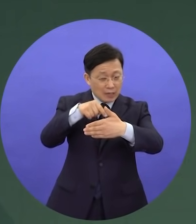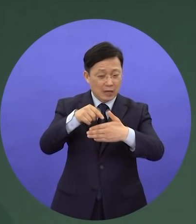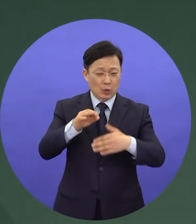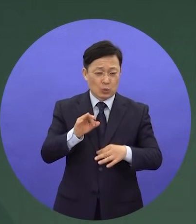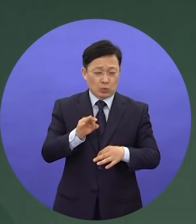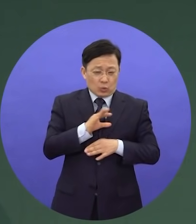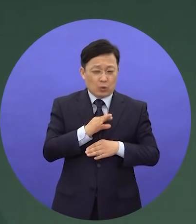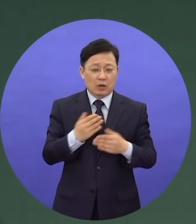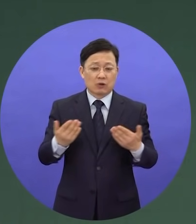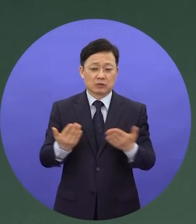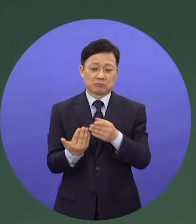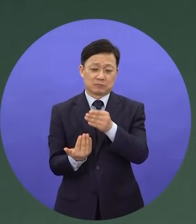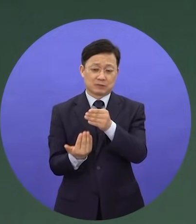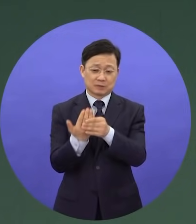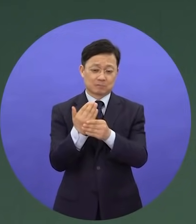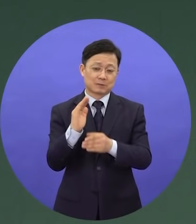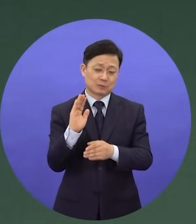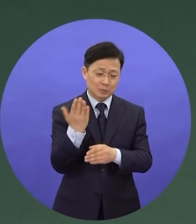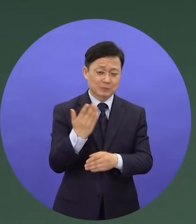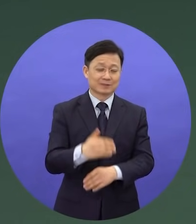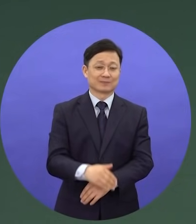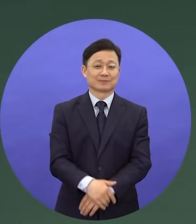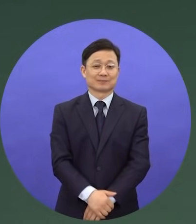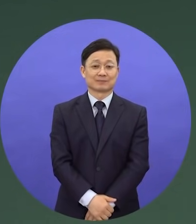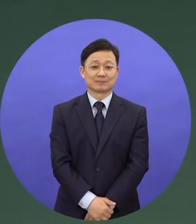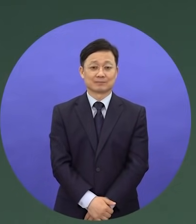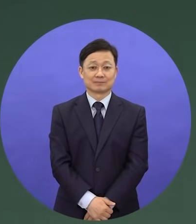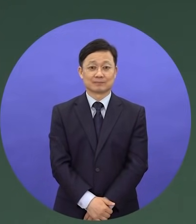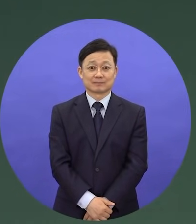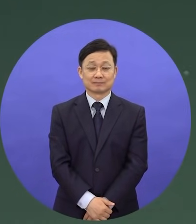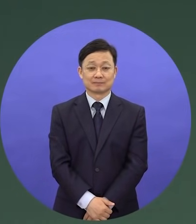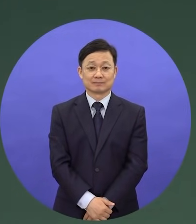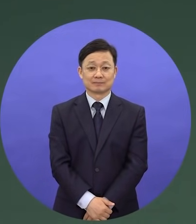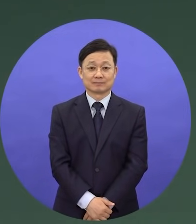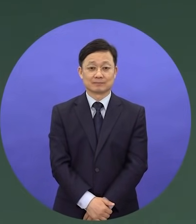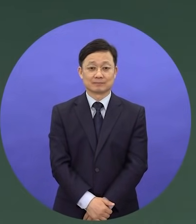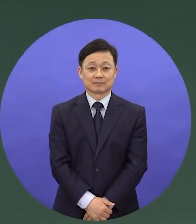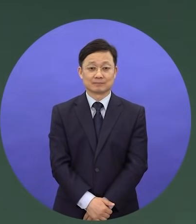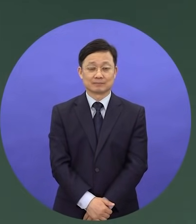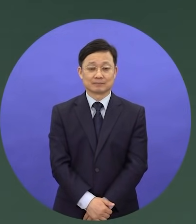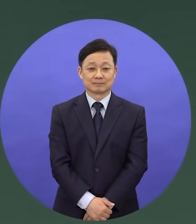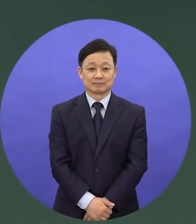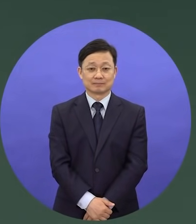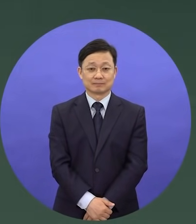see amazing repercussions and works take place throughout your brain. 제가 지금 앞으로 이제 그 지시해놨는데